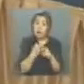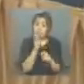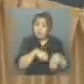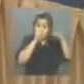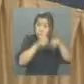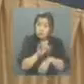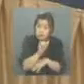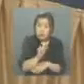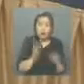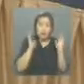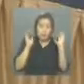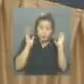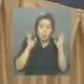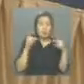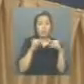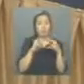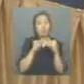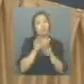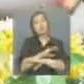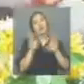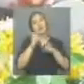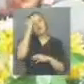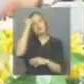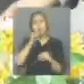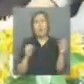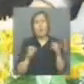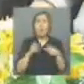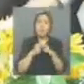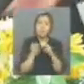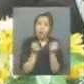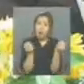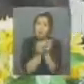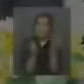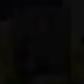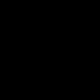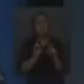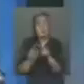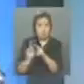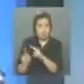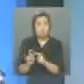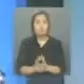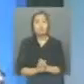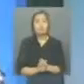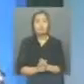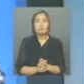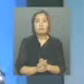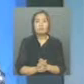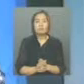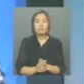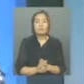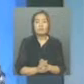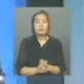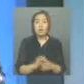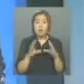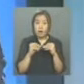ารือระหว่างการประชุมเนื่องจากเกรงว่าอาจจะทำให้เกิดการกระทบกระทั่งกันขึ้น การจัดการจัดประชุมเครือข่าย